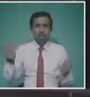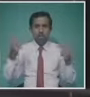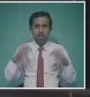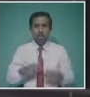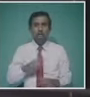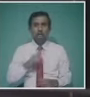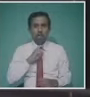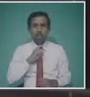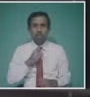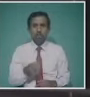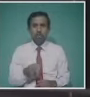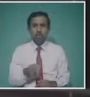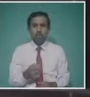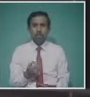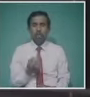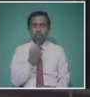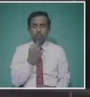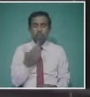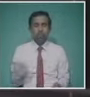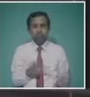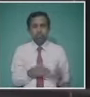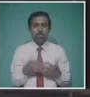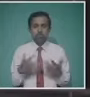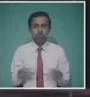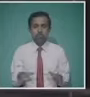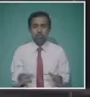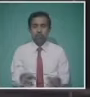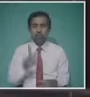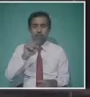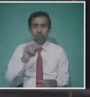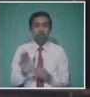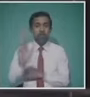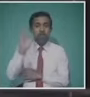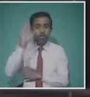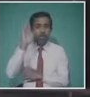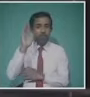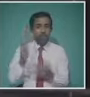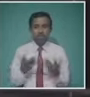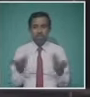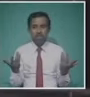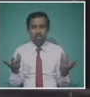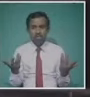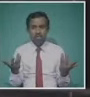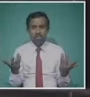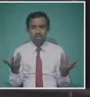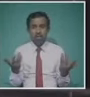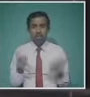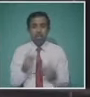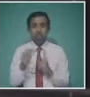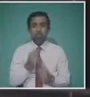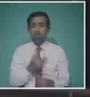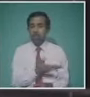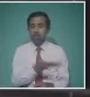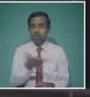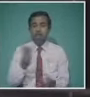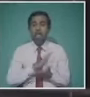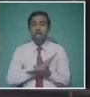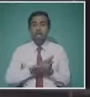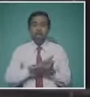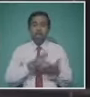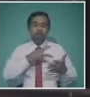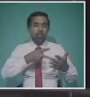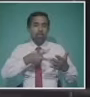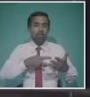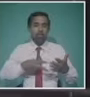කෙඳිරි ගන්න කියලා. ඔව් මම රෙද්දක් ඇඳා. 20ට මං අත ඉස්සුවේ නෑ. මේ පාර්ලිමේන්තුවේ හංසාඩක